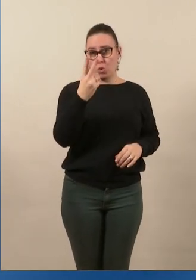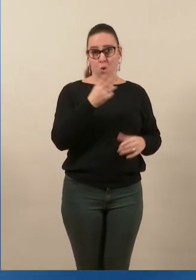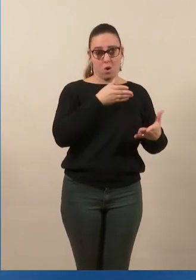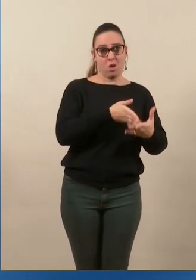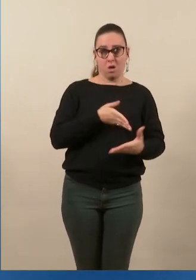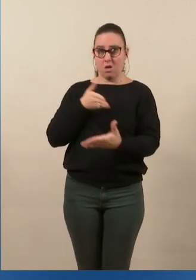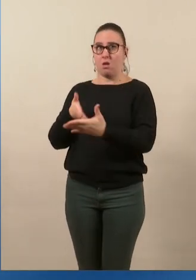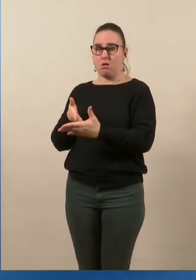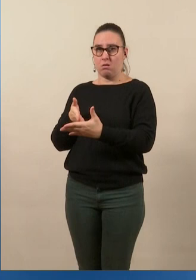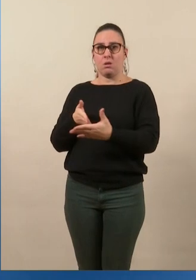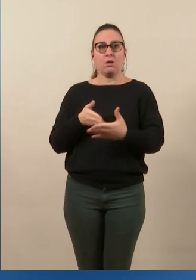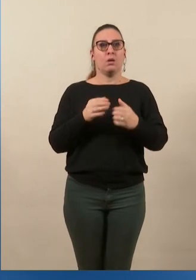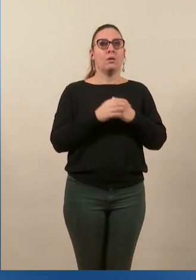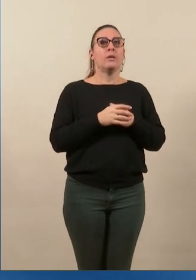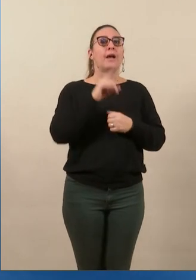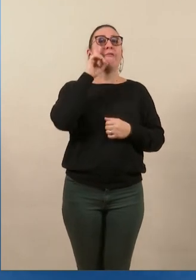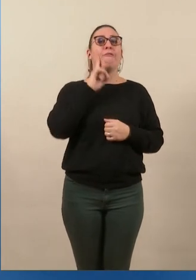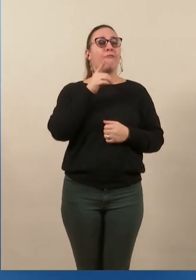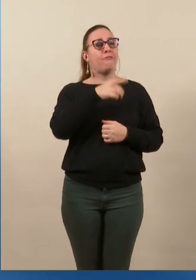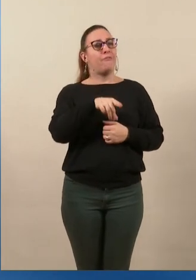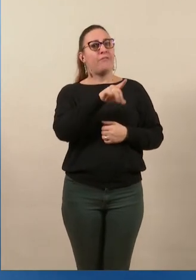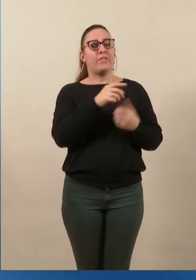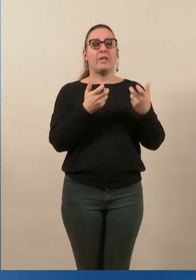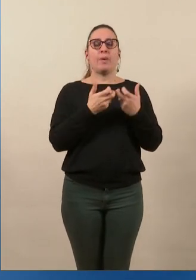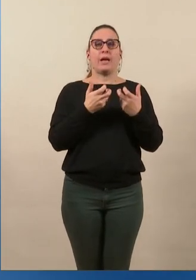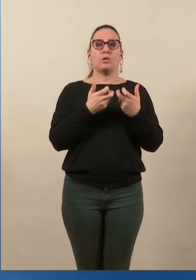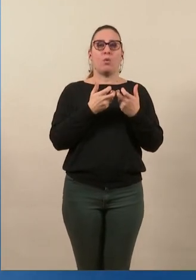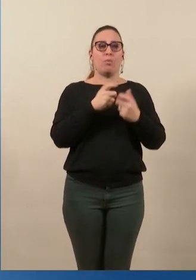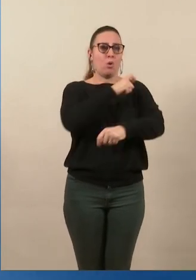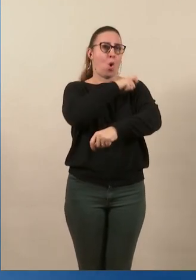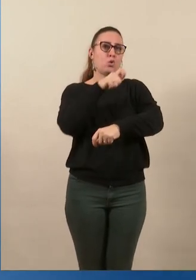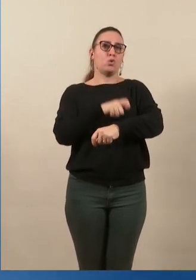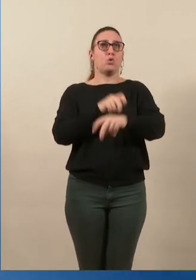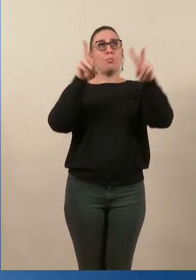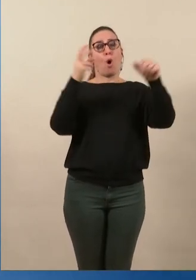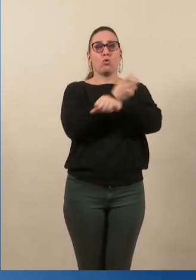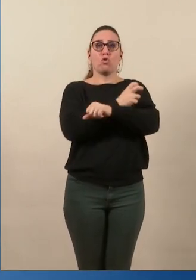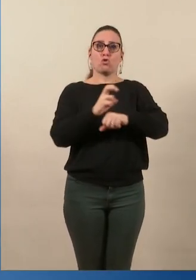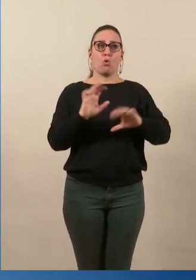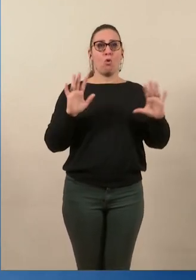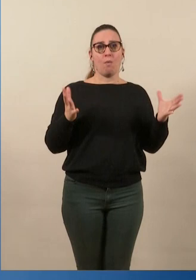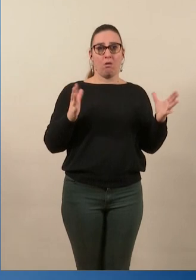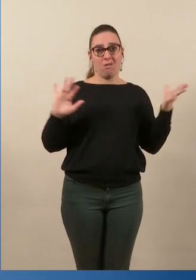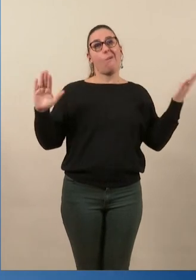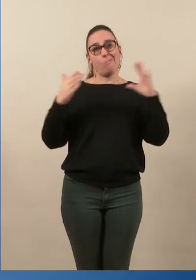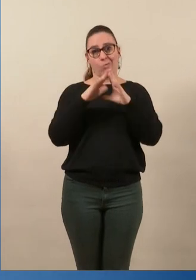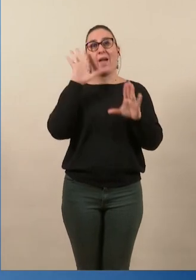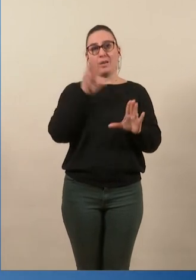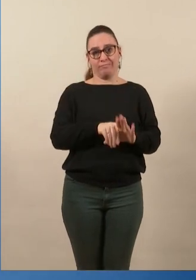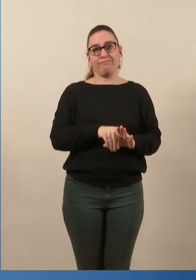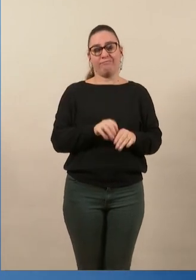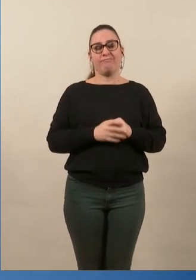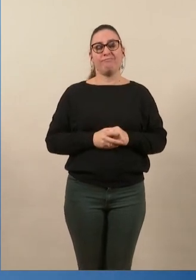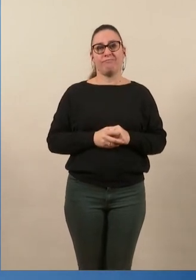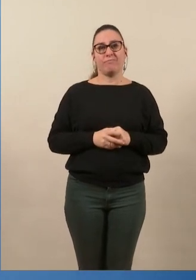euh de l'accès des filles à des à des sports considérés comme dangereux et la montagne en faisait partie c'est pour ça qu'il est